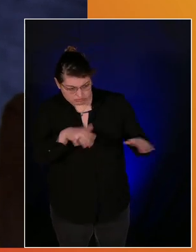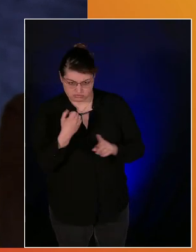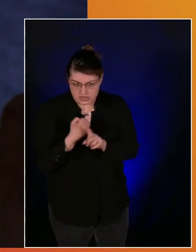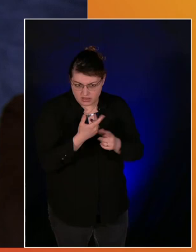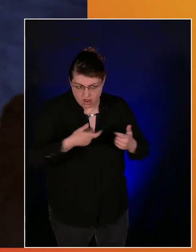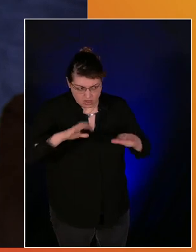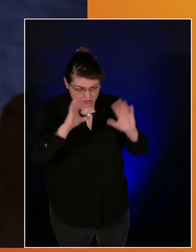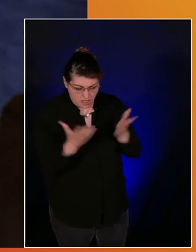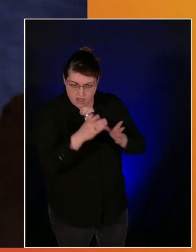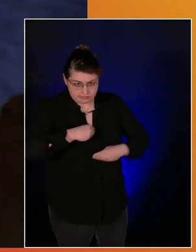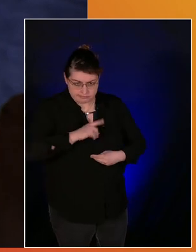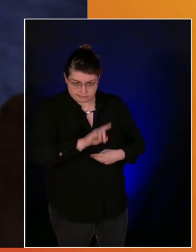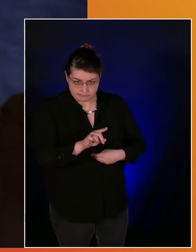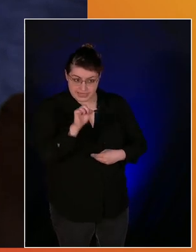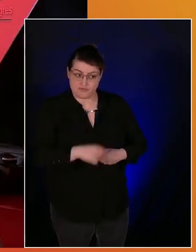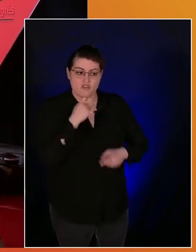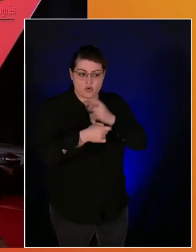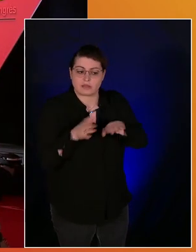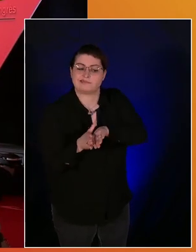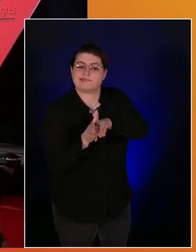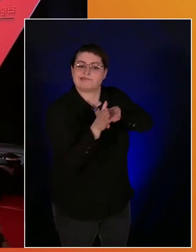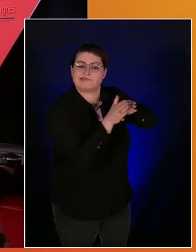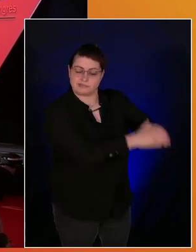qu'il faut qu'on travaille pour la faire disparaître.